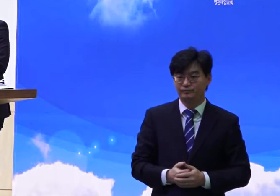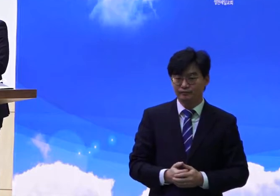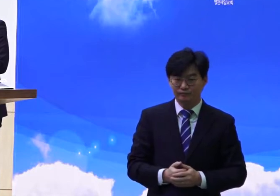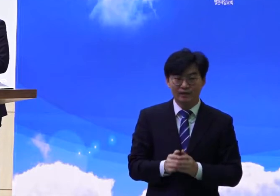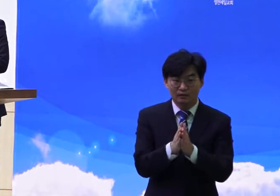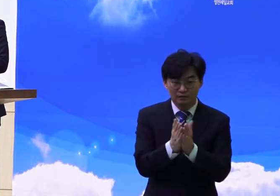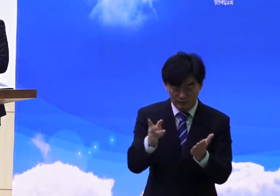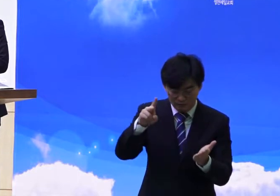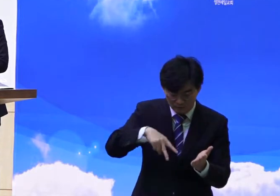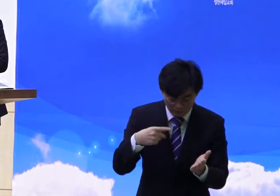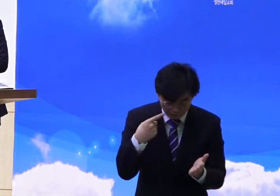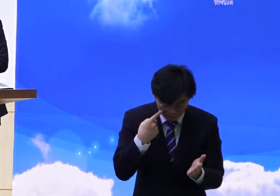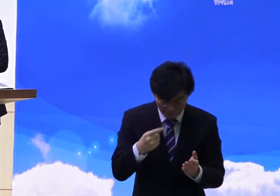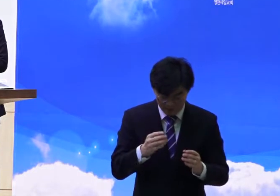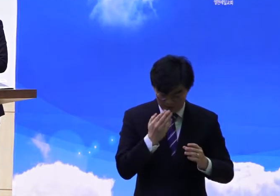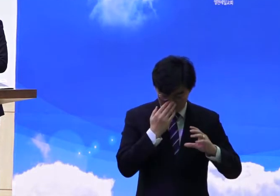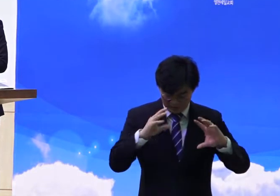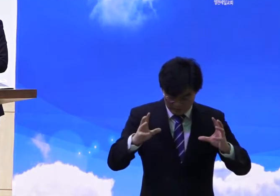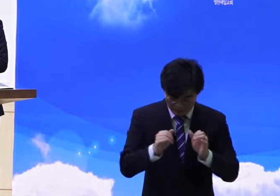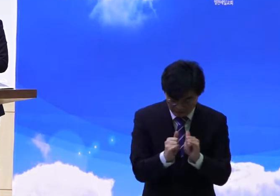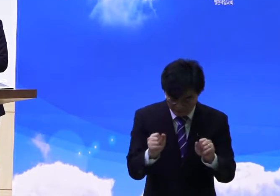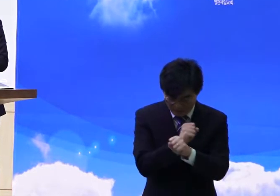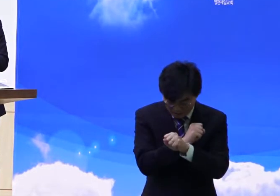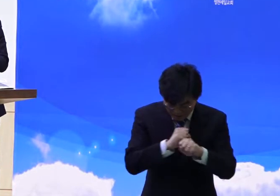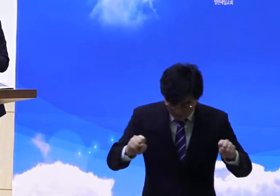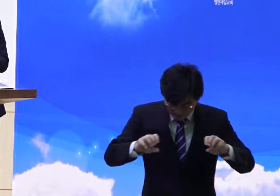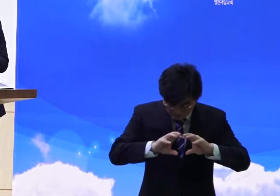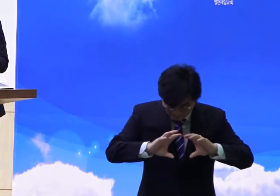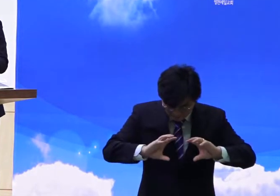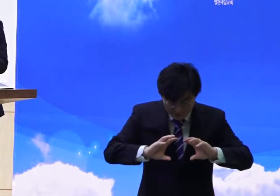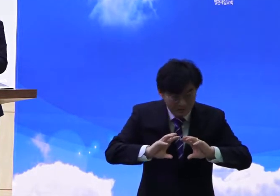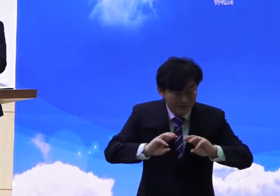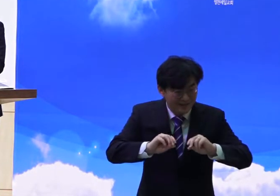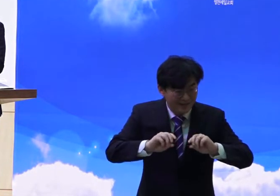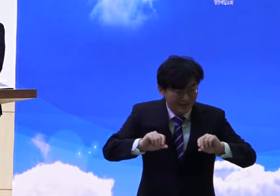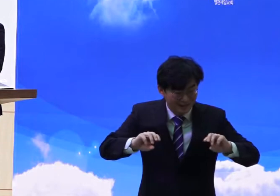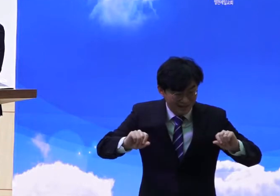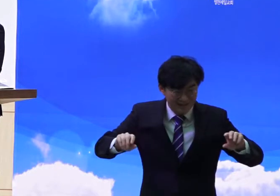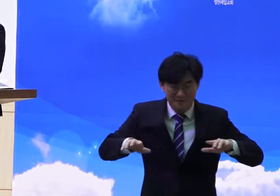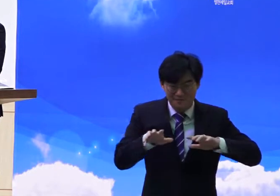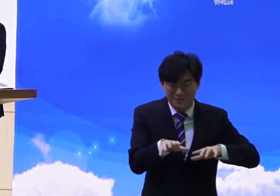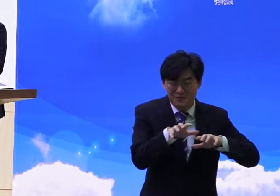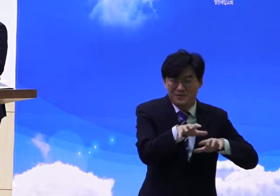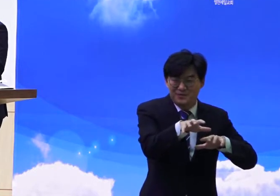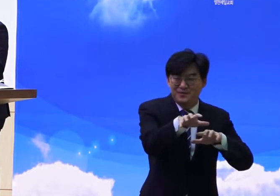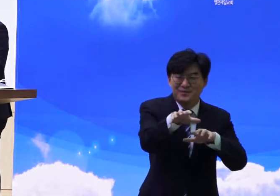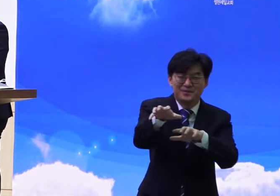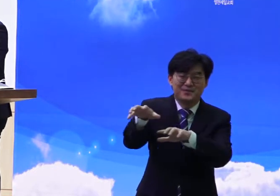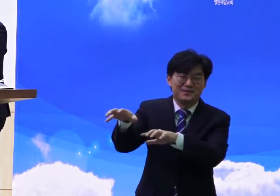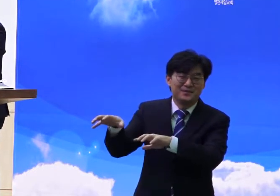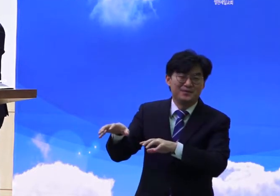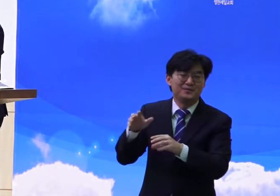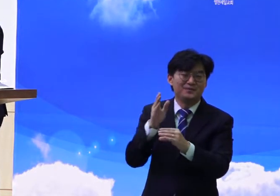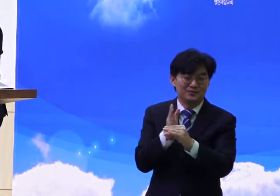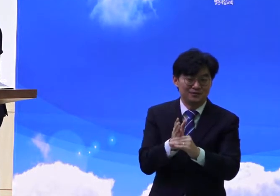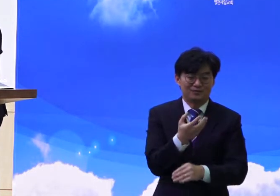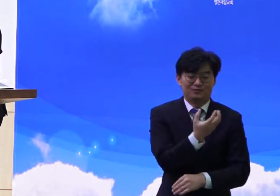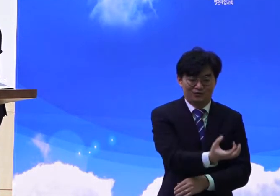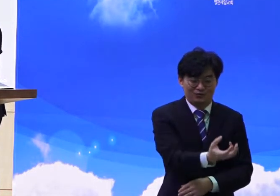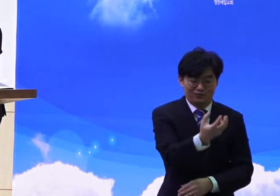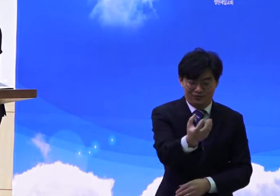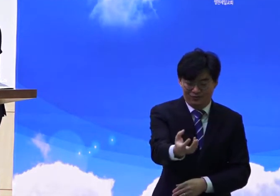너무나 잘 걸어왔습니다. 얼마나 힘들었겠습니까? 그 힘든 모든 과정들을 견디면서